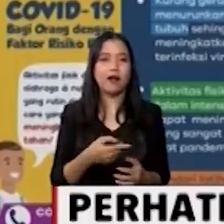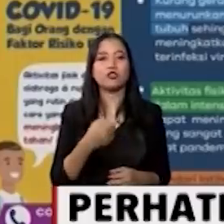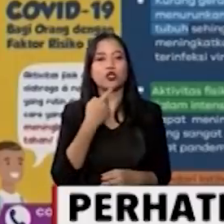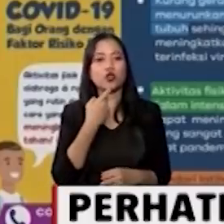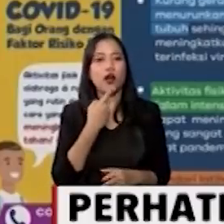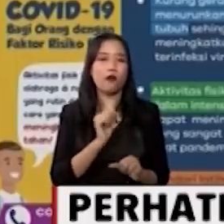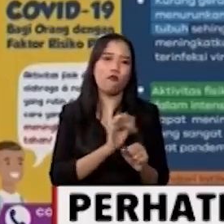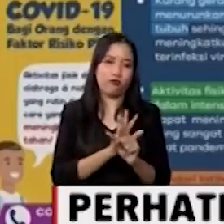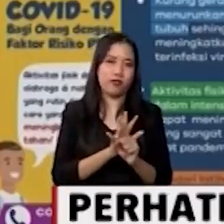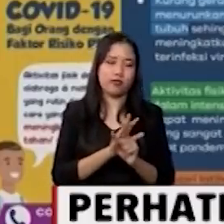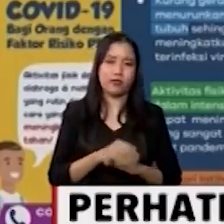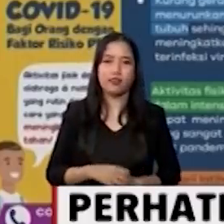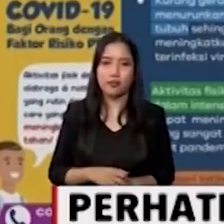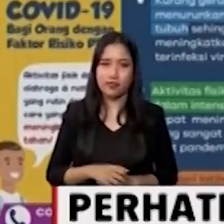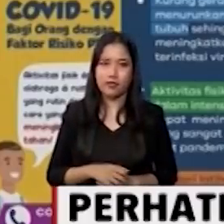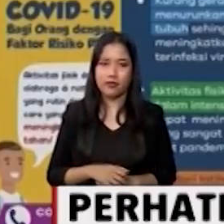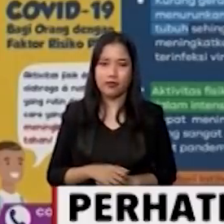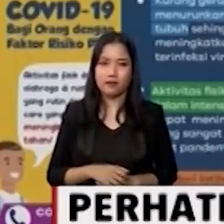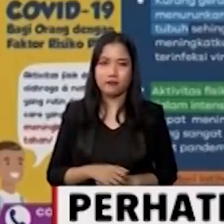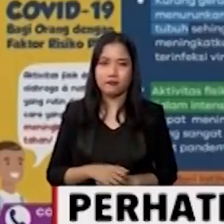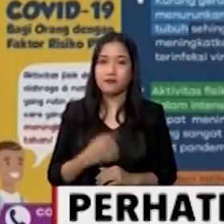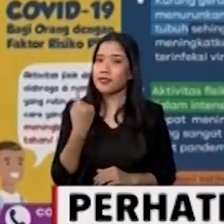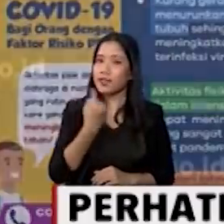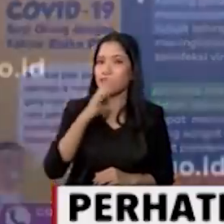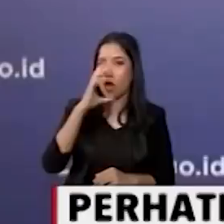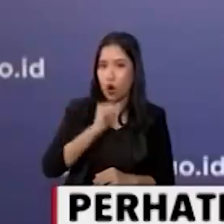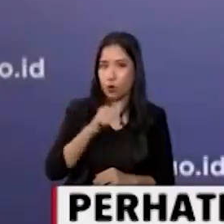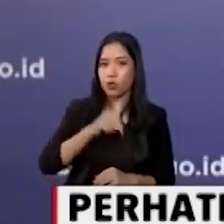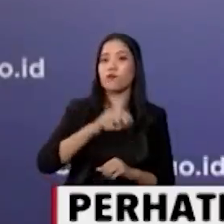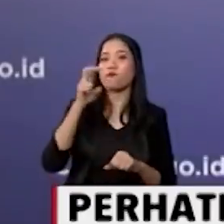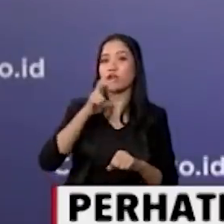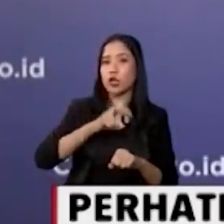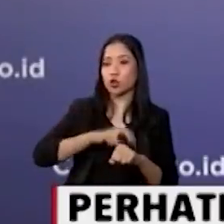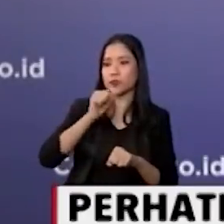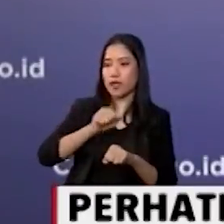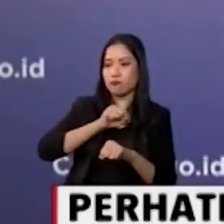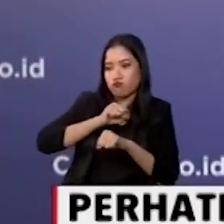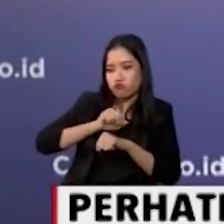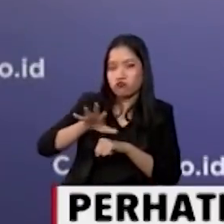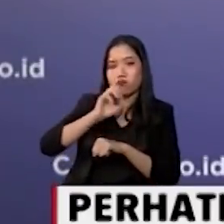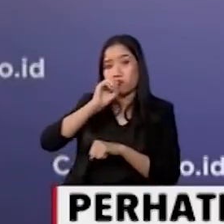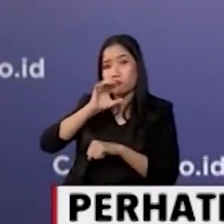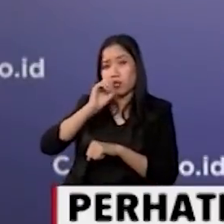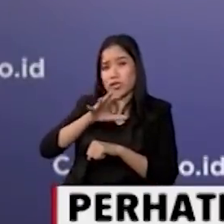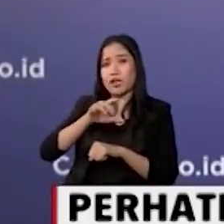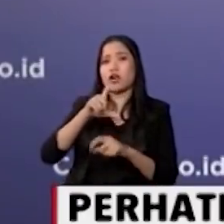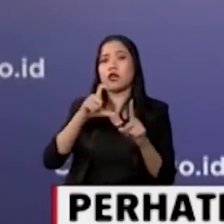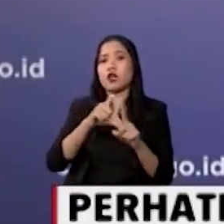virus COVID-19. Kita tahu kalau virus ini dapat menular melalui droplets atau percikan air